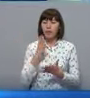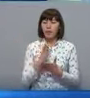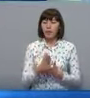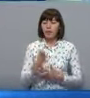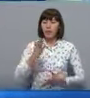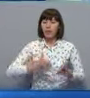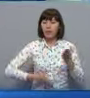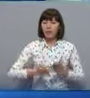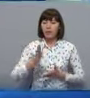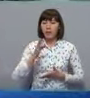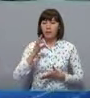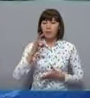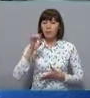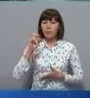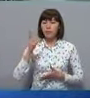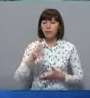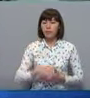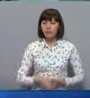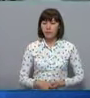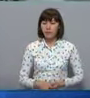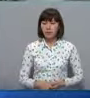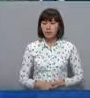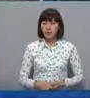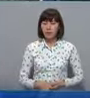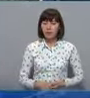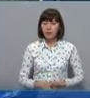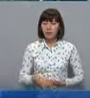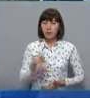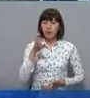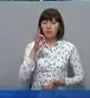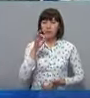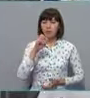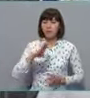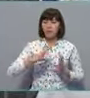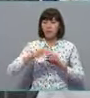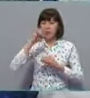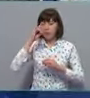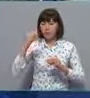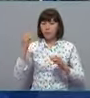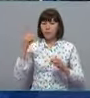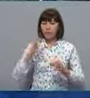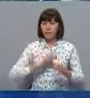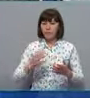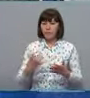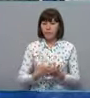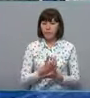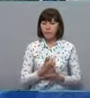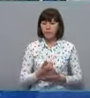таеквондошы Нұрайша Садық. Ұлыбританияның Брайтон қаласында өткен әлем чемпионатында алтын медальға қол